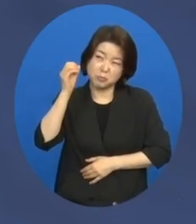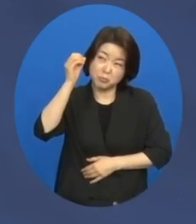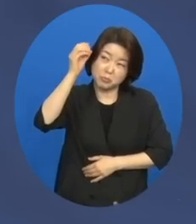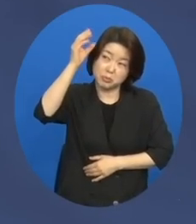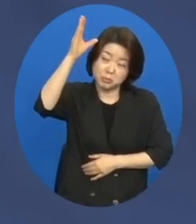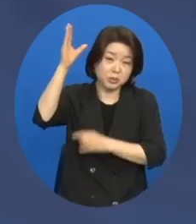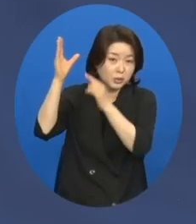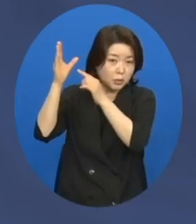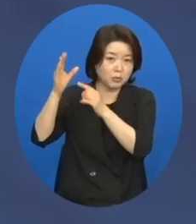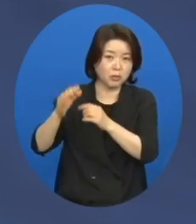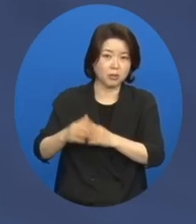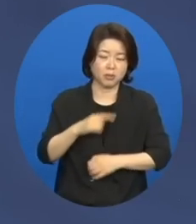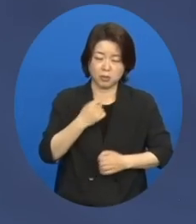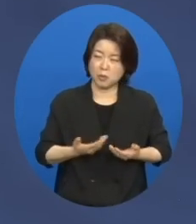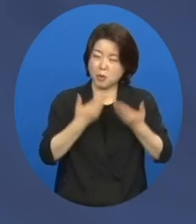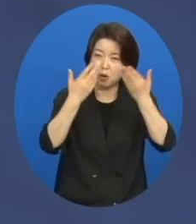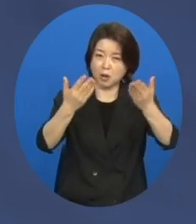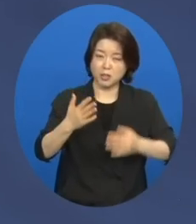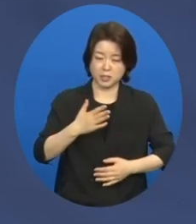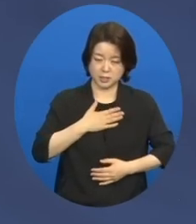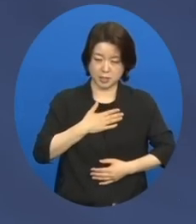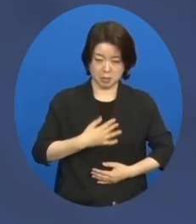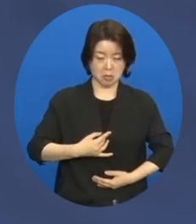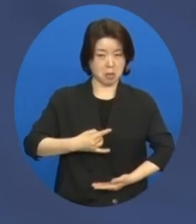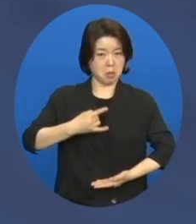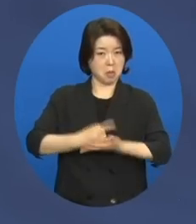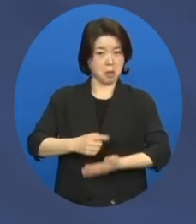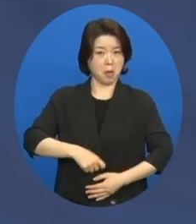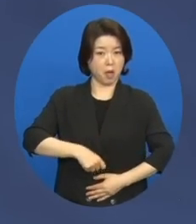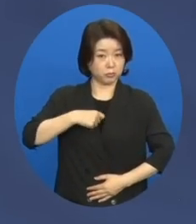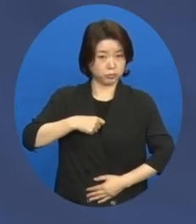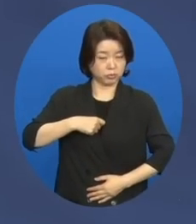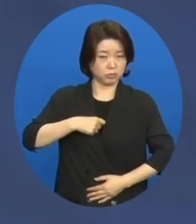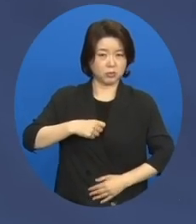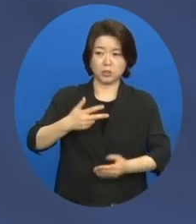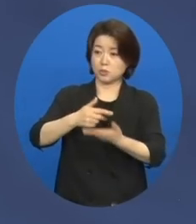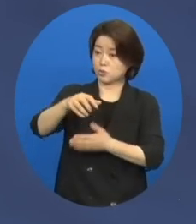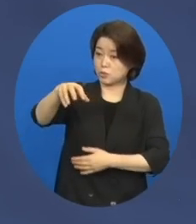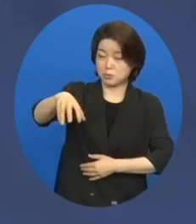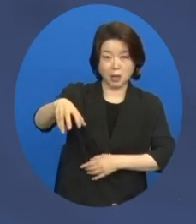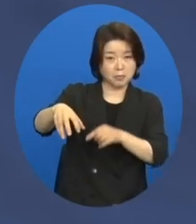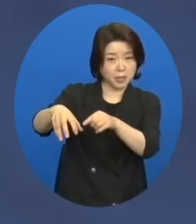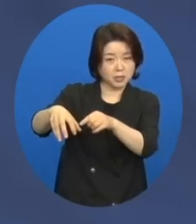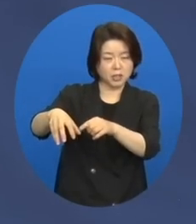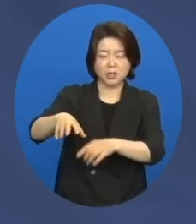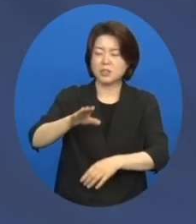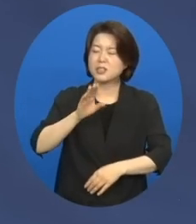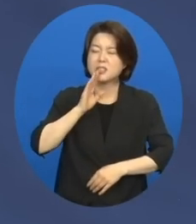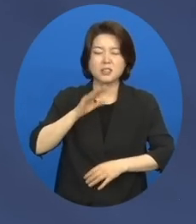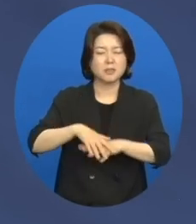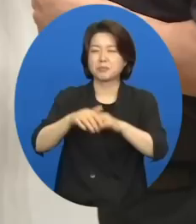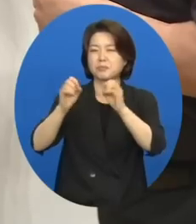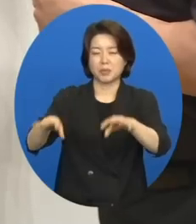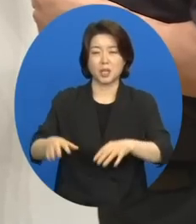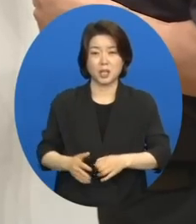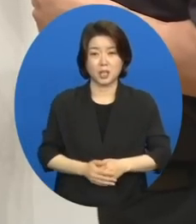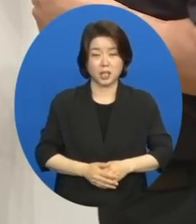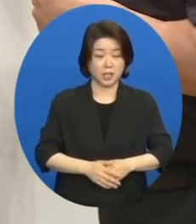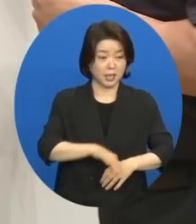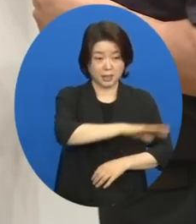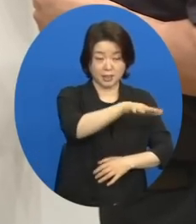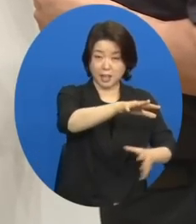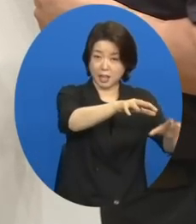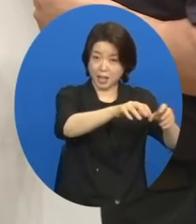그리고 굉장히 헌신적인 나의 의도 이게 주님 앞에서 정말 다른 거 다 있어도요